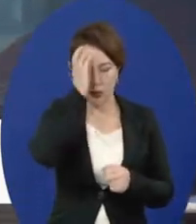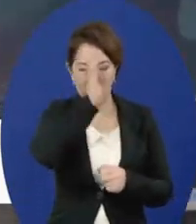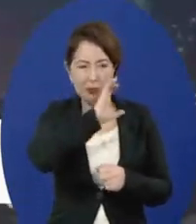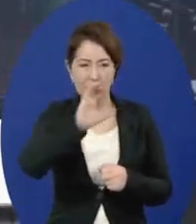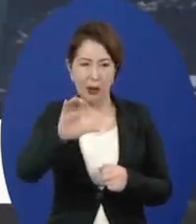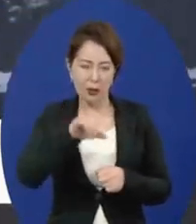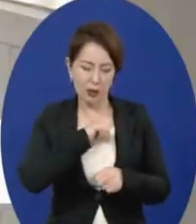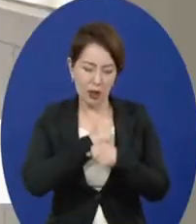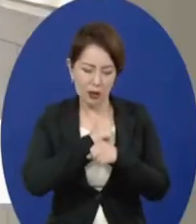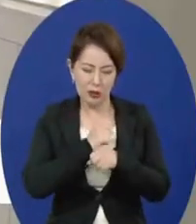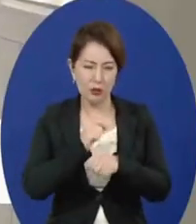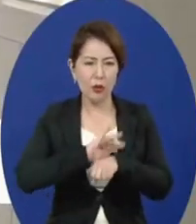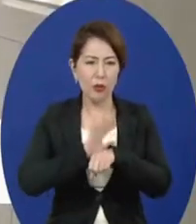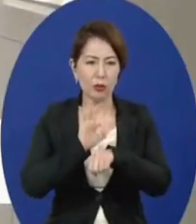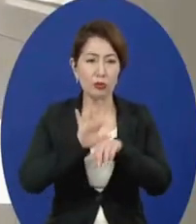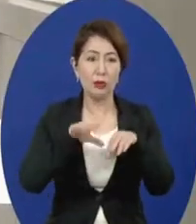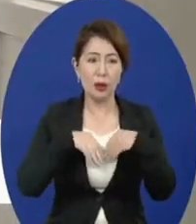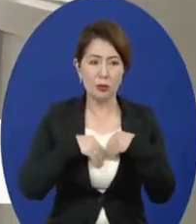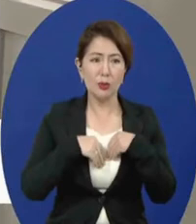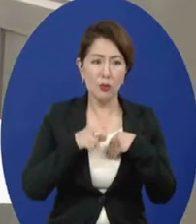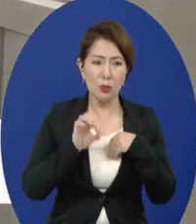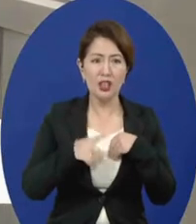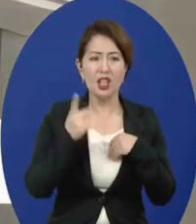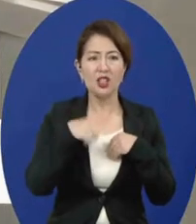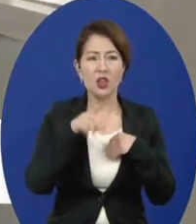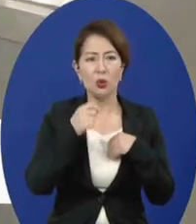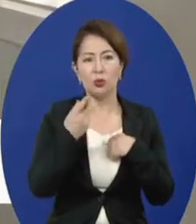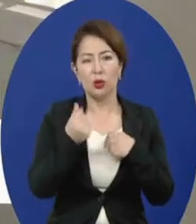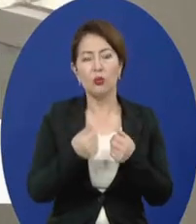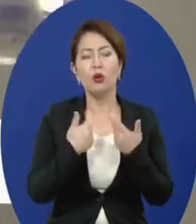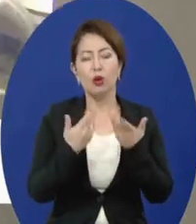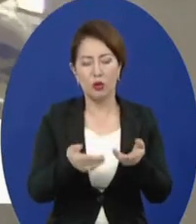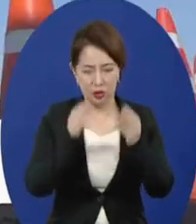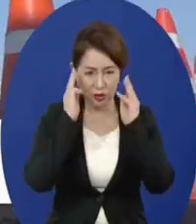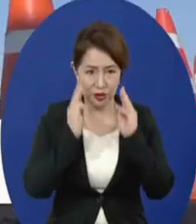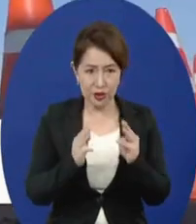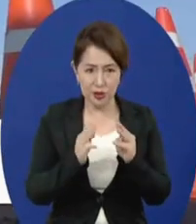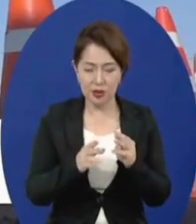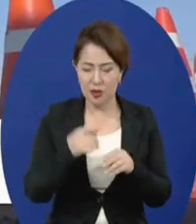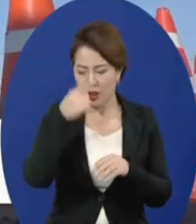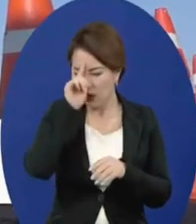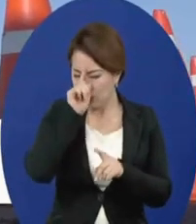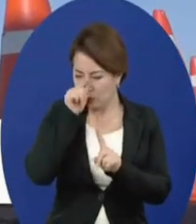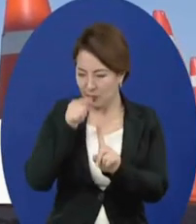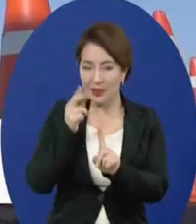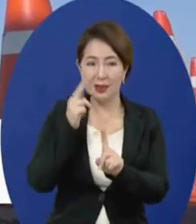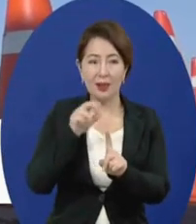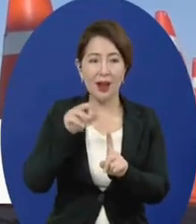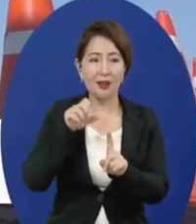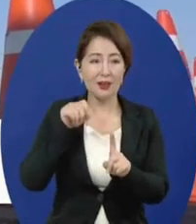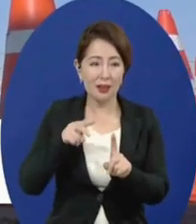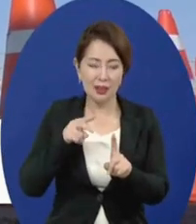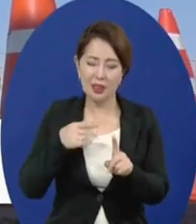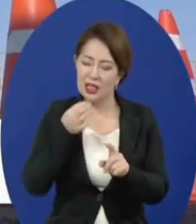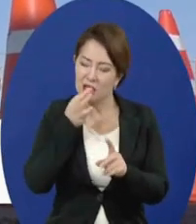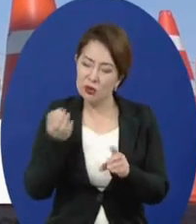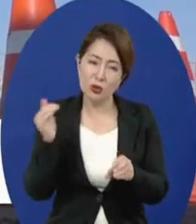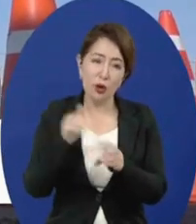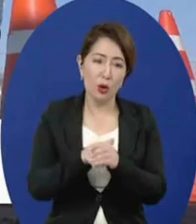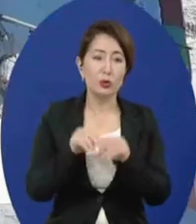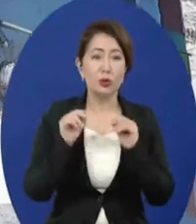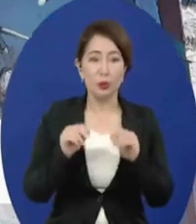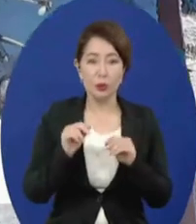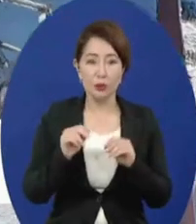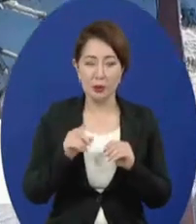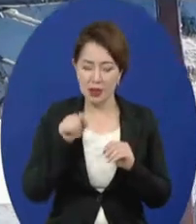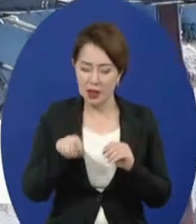байхдаа коронавирусын халдвар авсан бол нэг удаагийн мөнгөнд тэтгэмж олгох асуудлыг шийдвэрлсэн. Мөн эрүүл мэндийн даатгалд тэргүүн ээлжинд хамруулахар болсон юм.